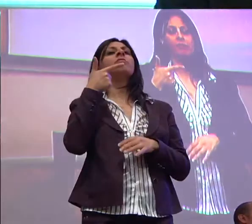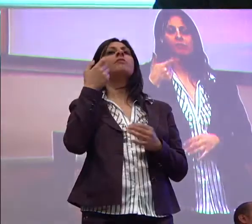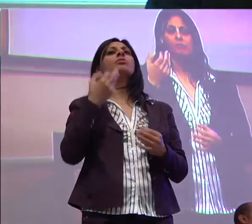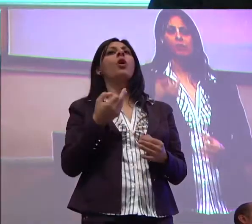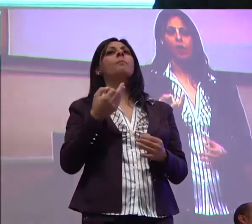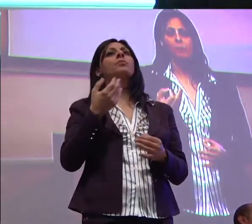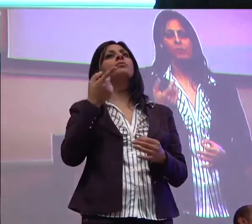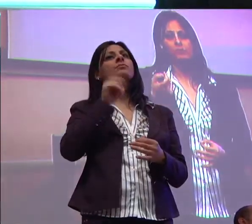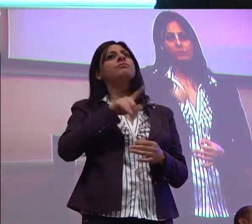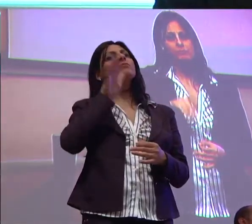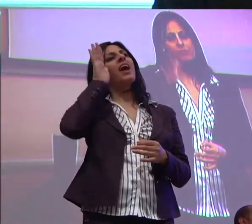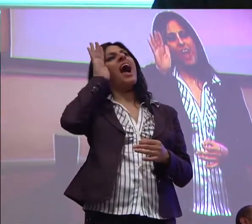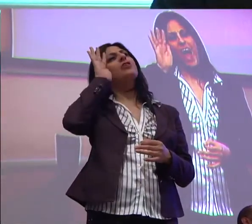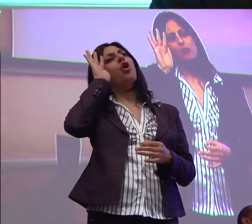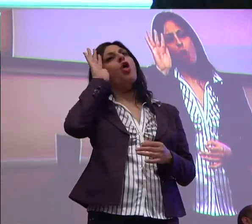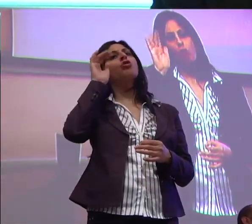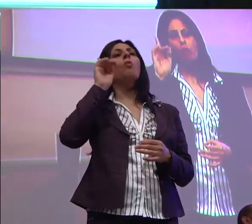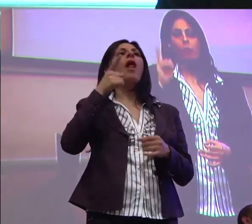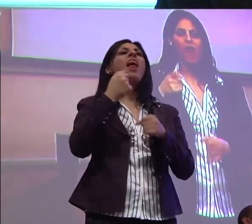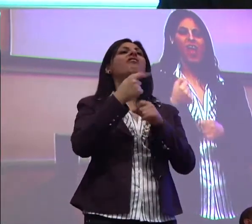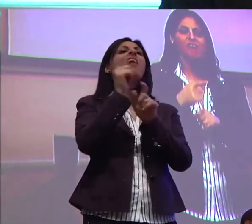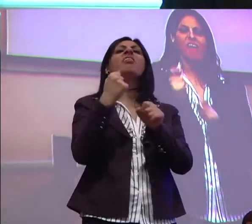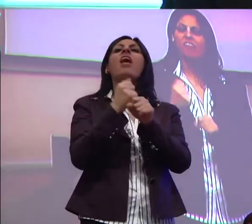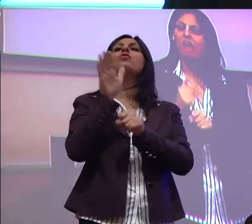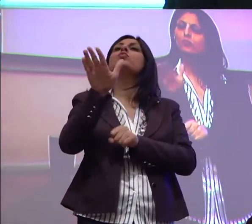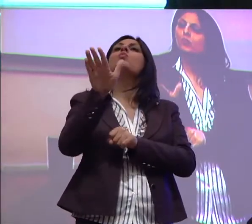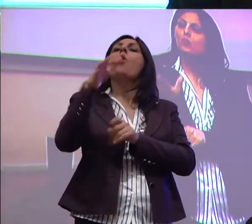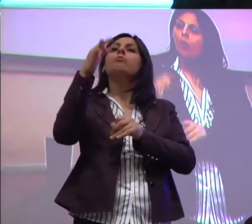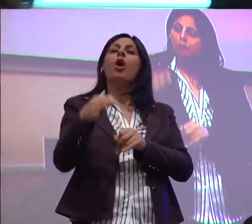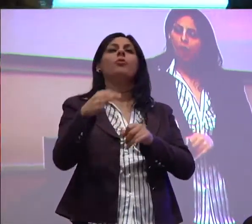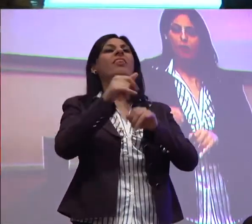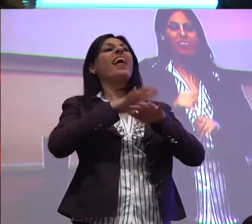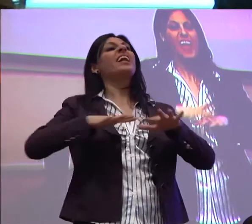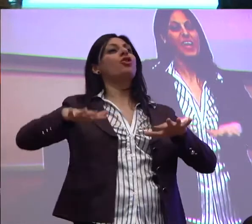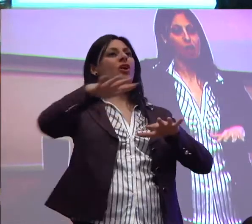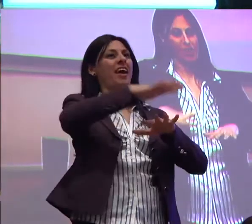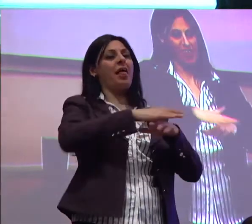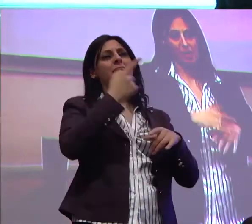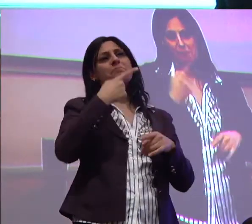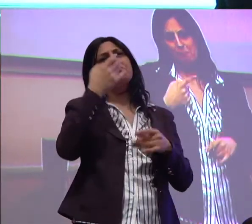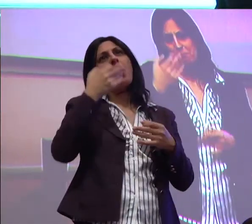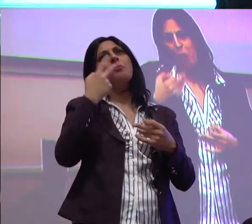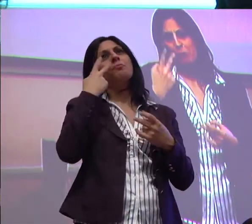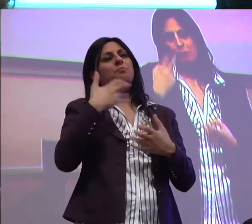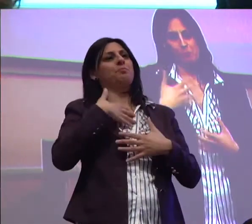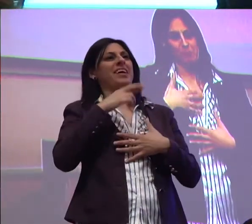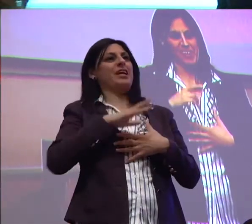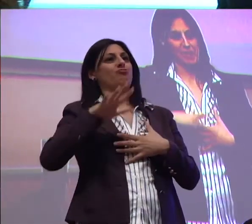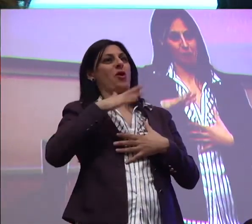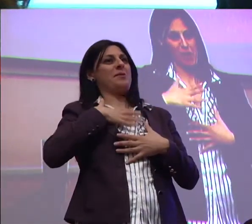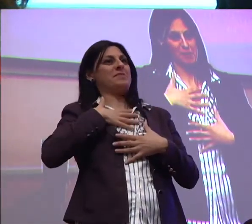ascoltare quello che è il lavoro della FAND a livello territoriale, per quanto mi riguarda nella mia